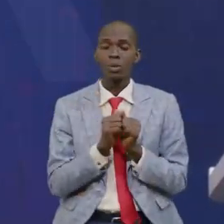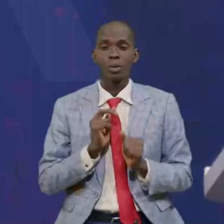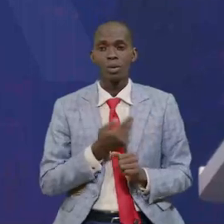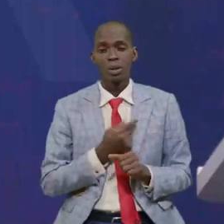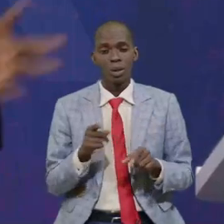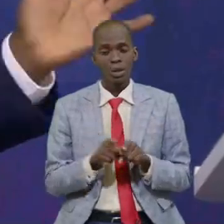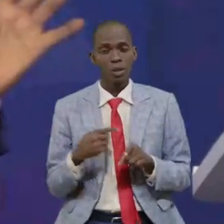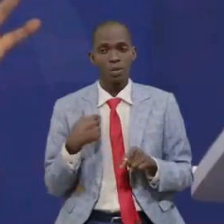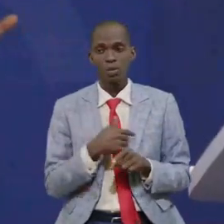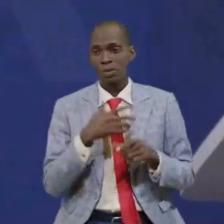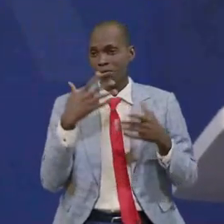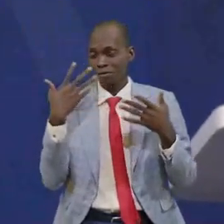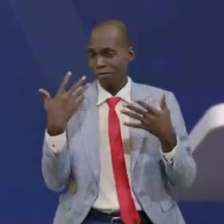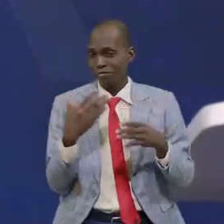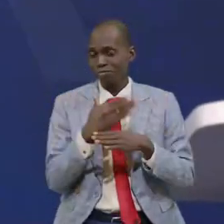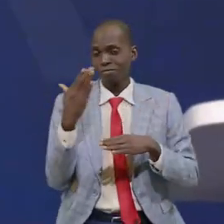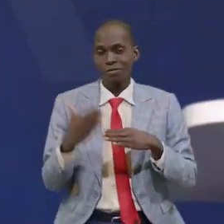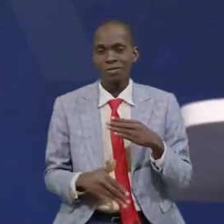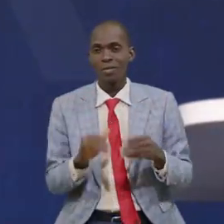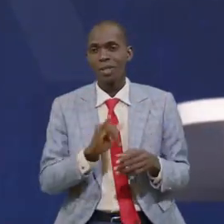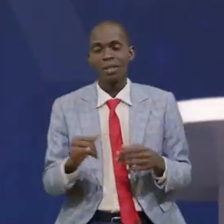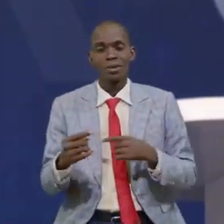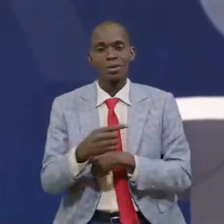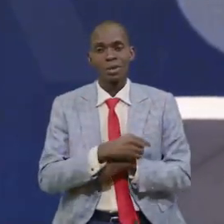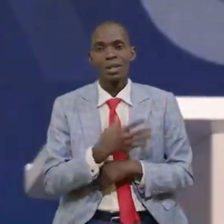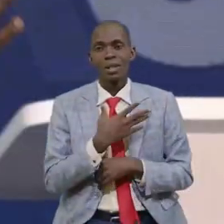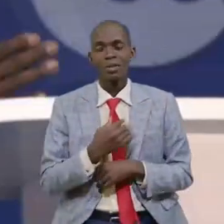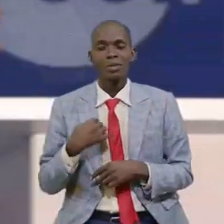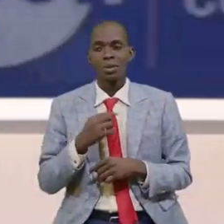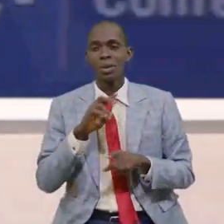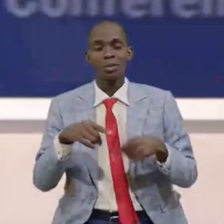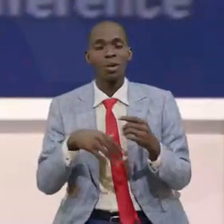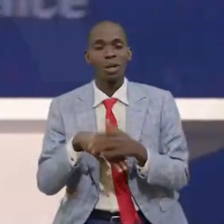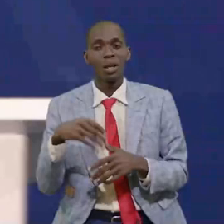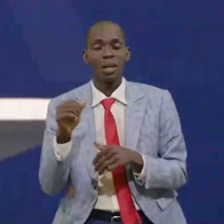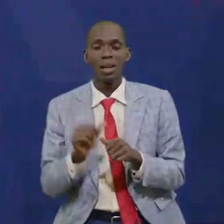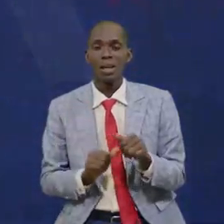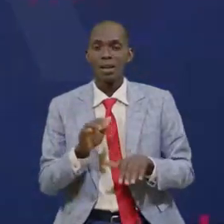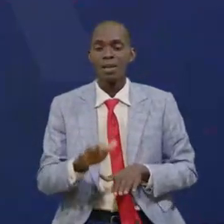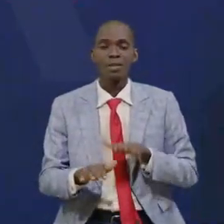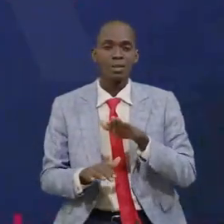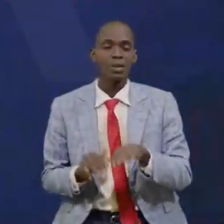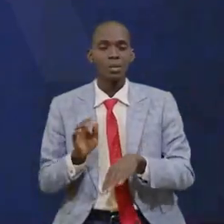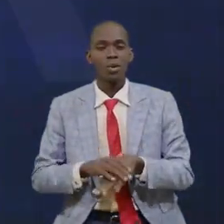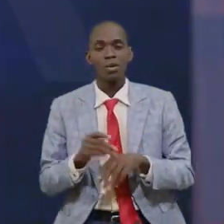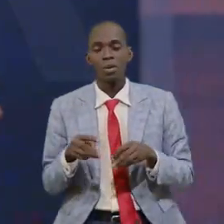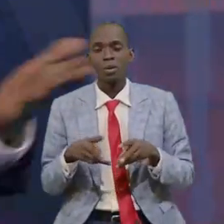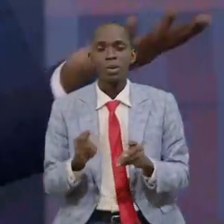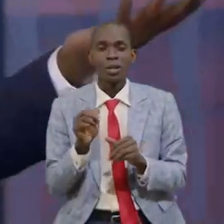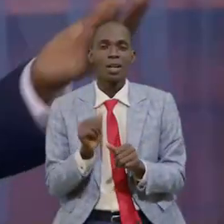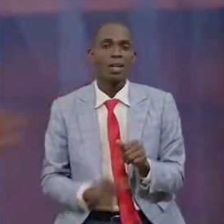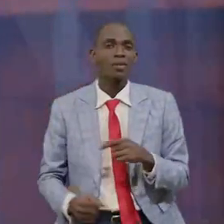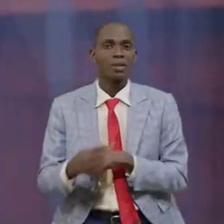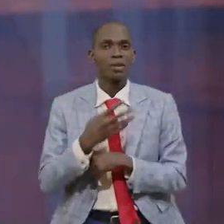comme nous allons conclure aujourd'hui et nous repartons à chaque pas,